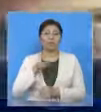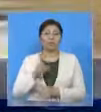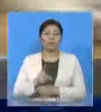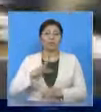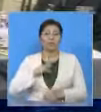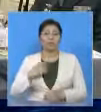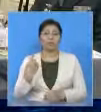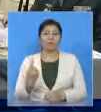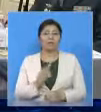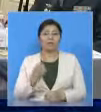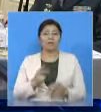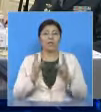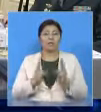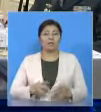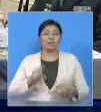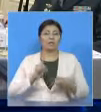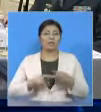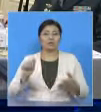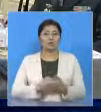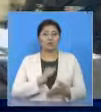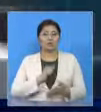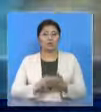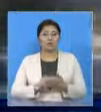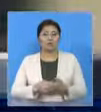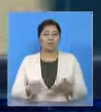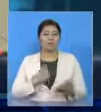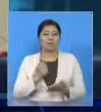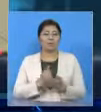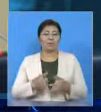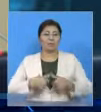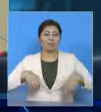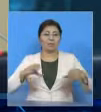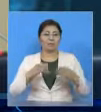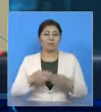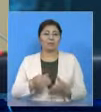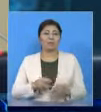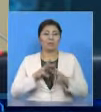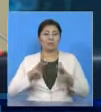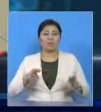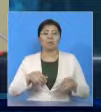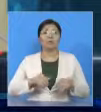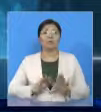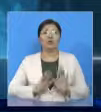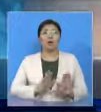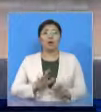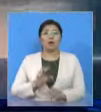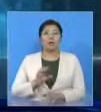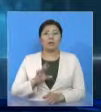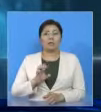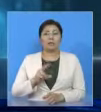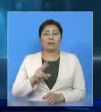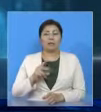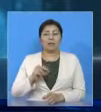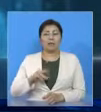берді. Біріншіден, төтенше жағдайдың салдарын жою үшін ведомствоаралық мемлекеттік комиссия құрылып, оған премьер-министрдің орынбасары Роман Скляр басшылық